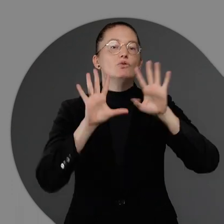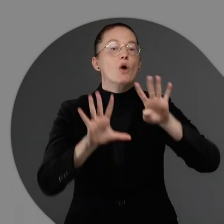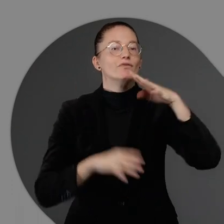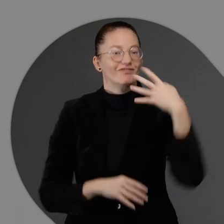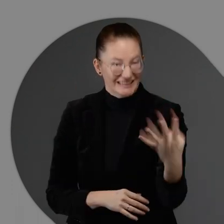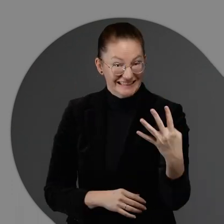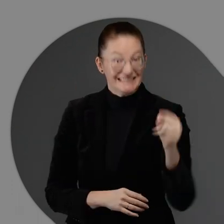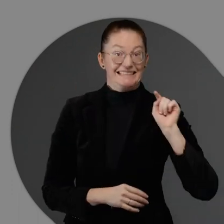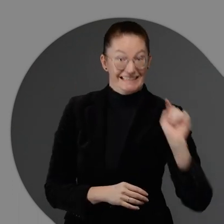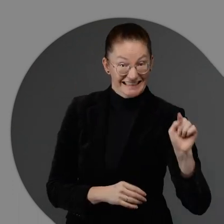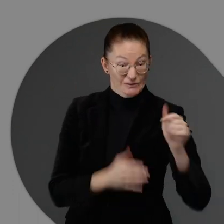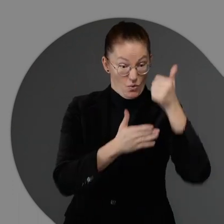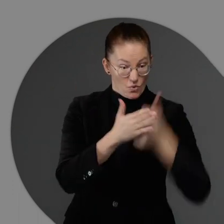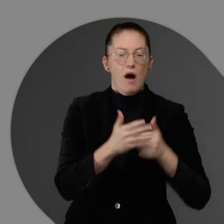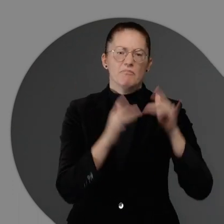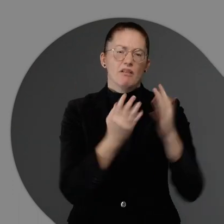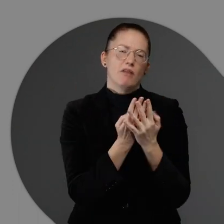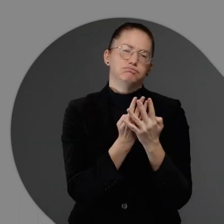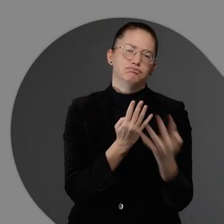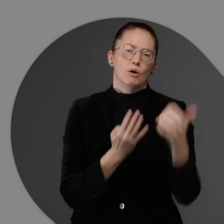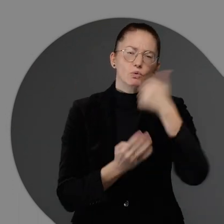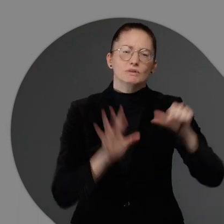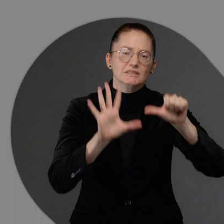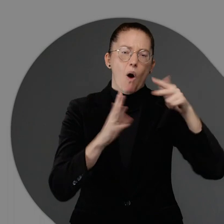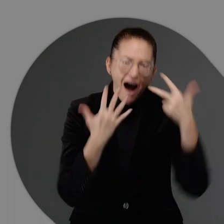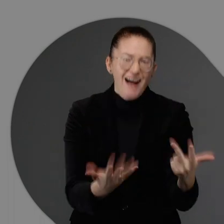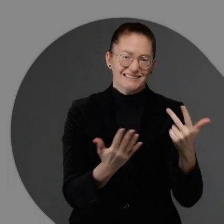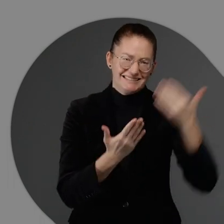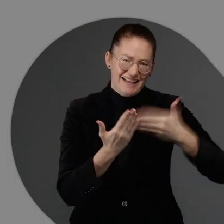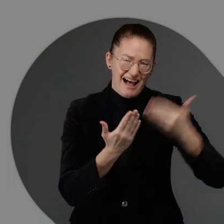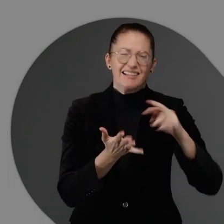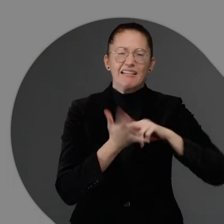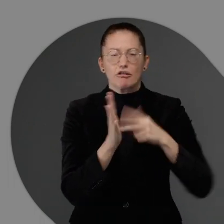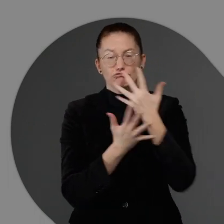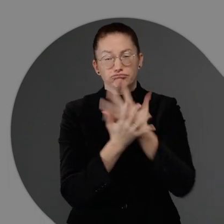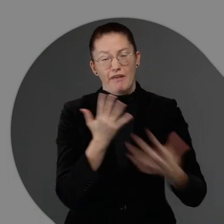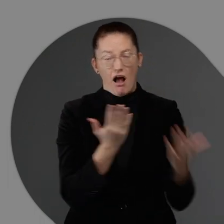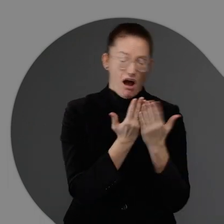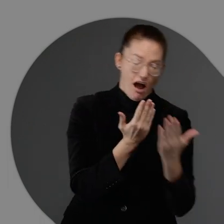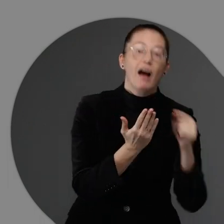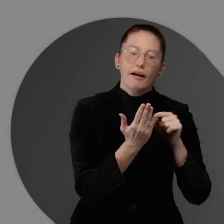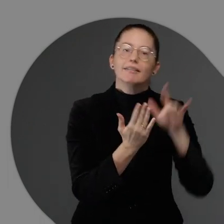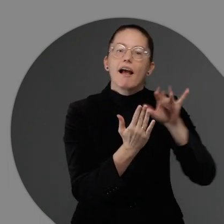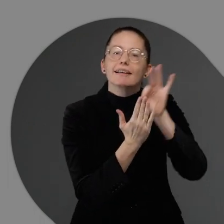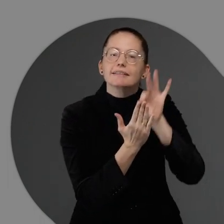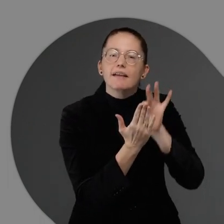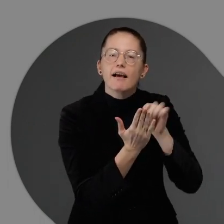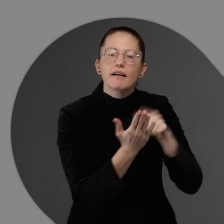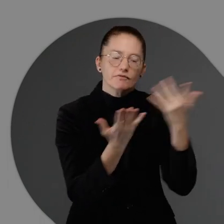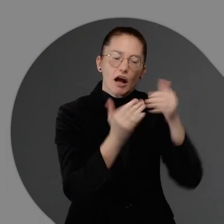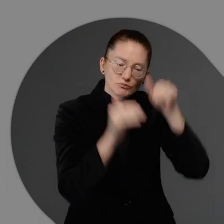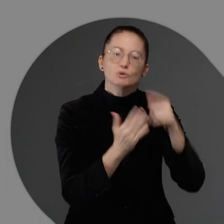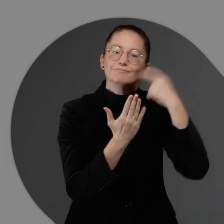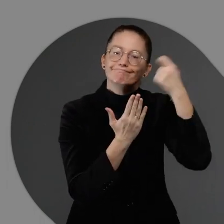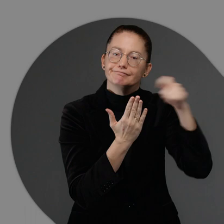EN301549. In dieser Norm steht auf 186 Seiten in technischer Sprache, welche Kriterien erfüllt sein